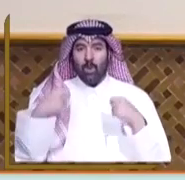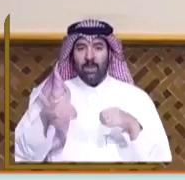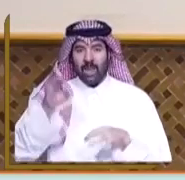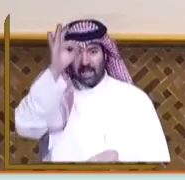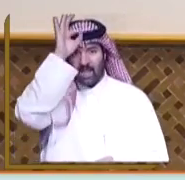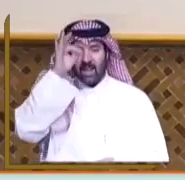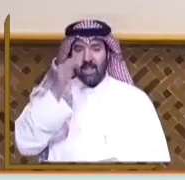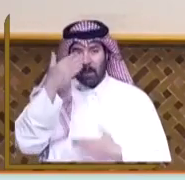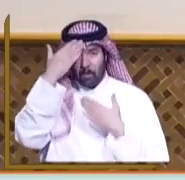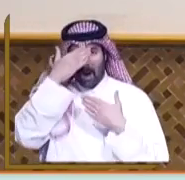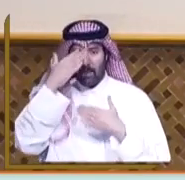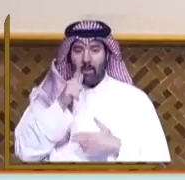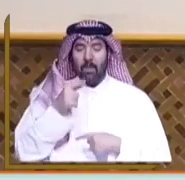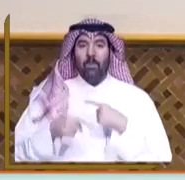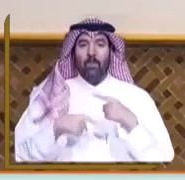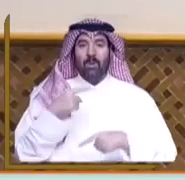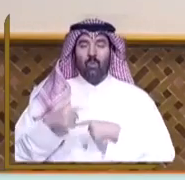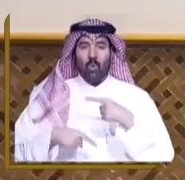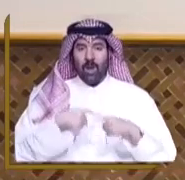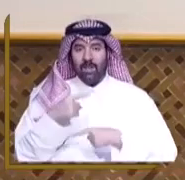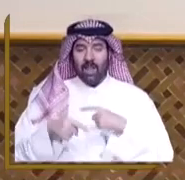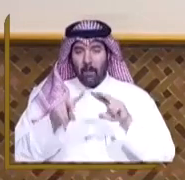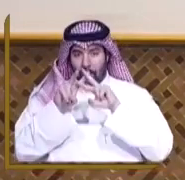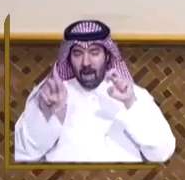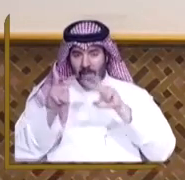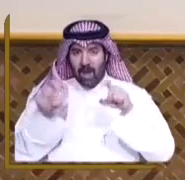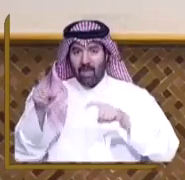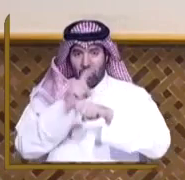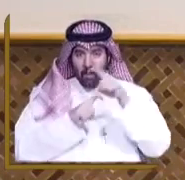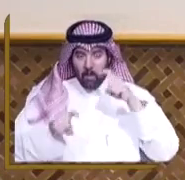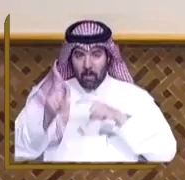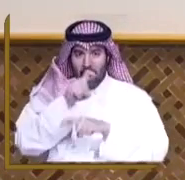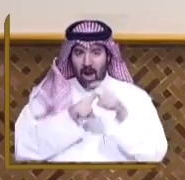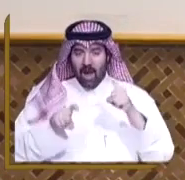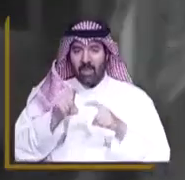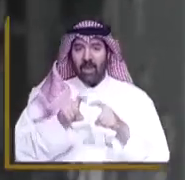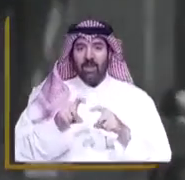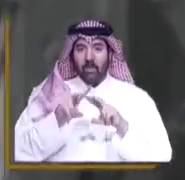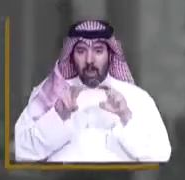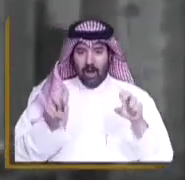عملية الإنقاذ متواصلة منذ ليلة أمس وتتم في ظروف جيدة.